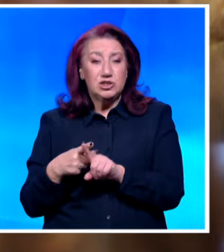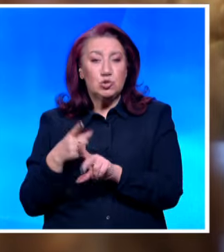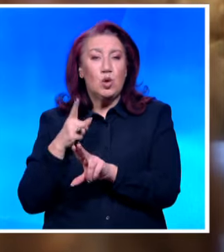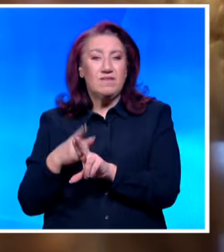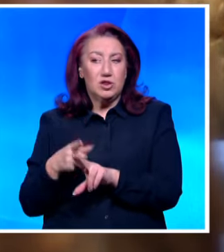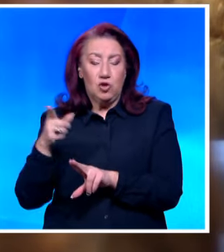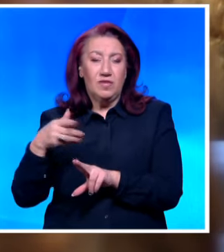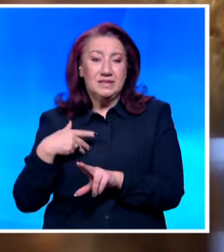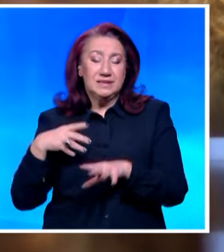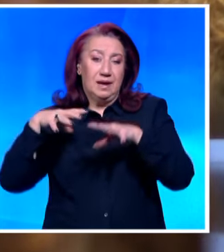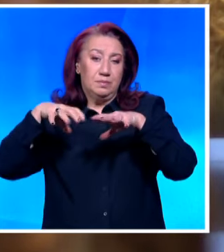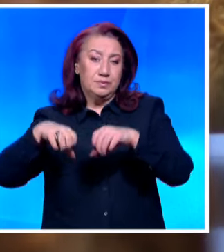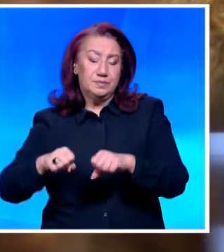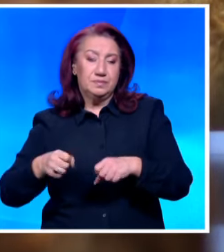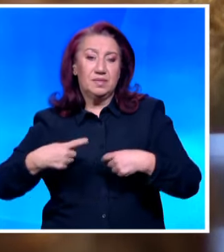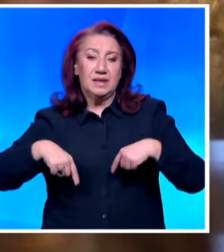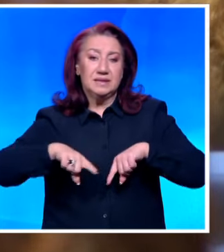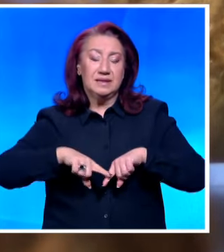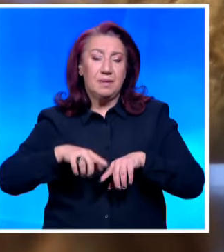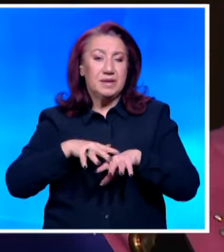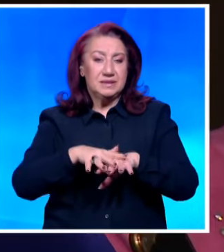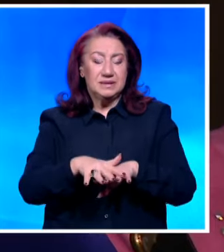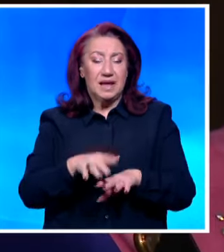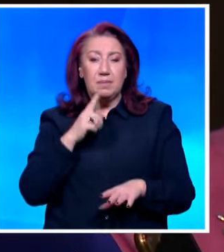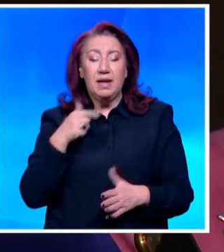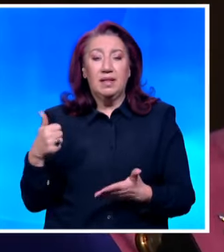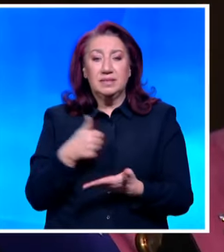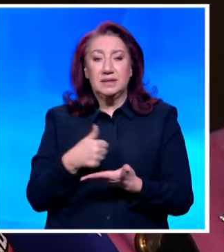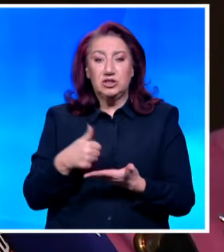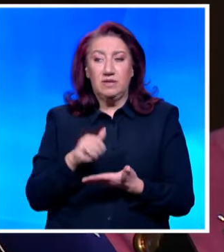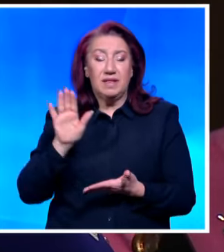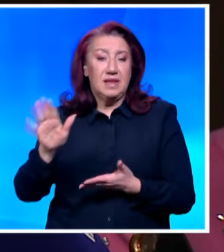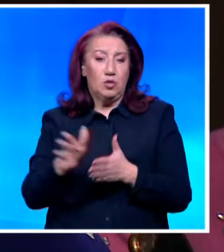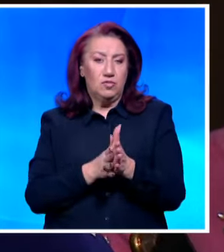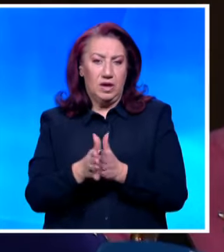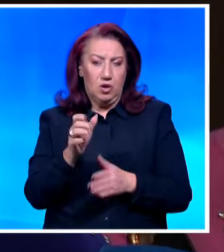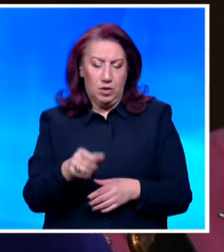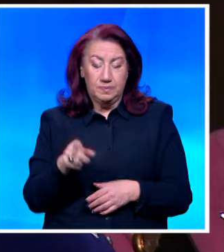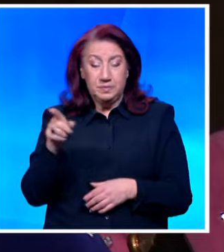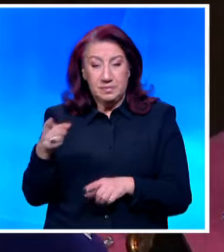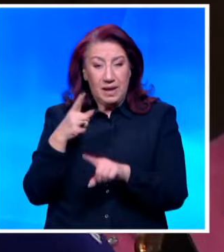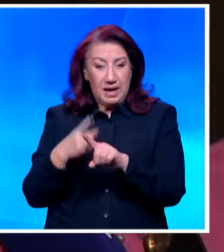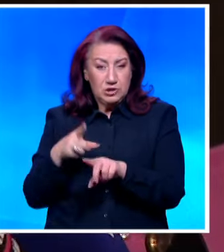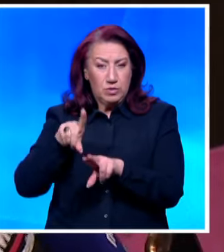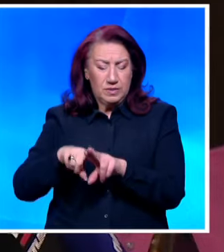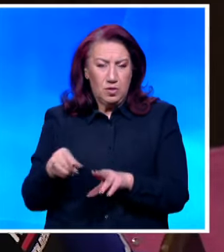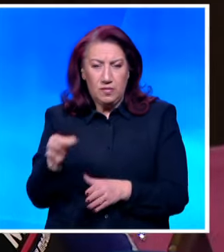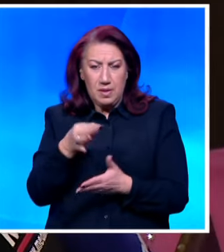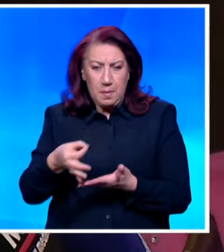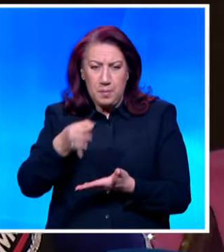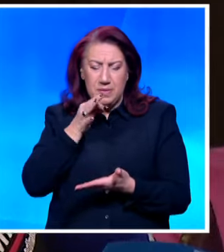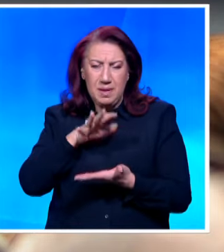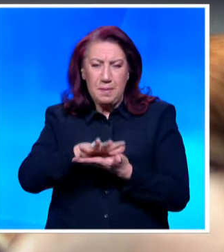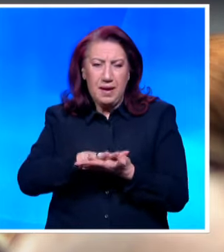да овладее съдебната система чрез конкретни назначения че христо иванов пи мазно турско кафе в моя кабинет и